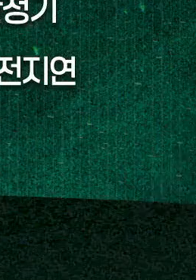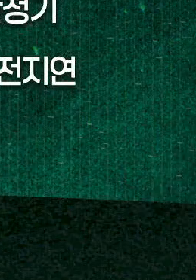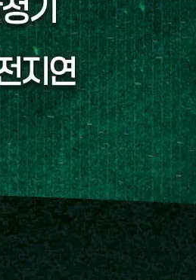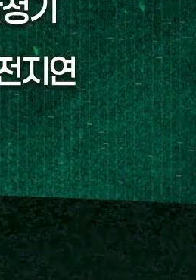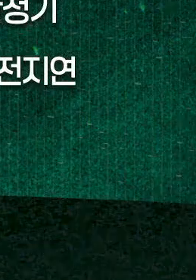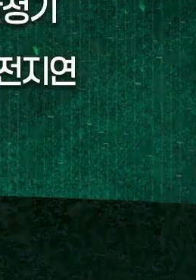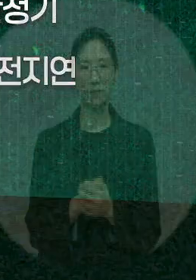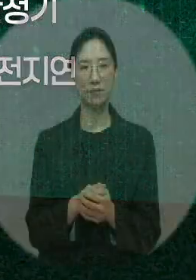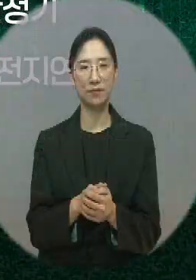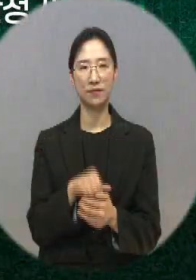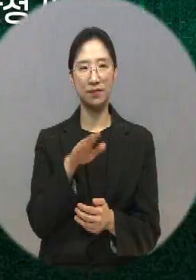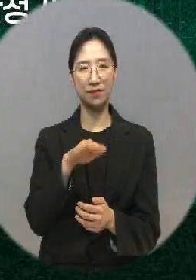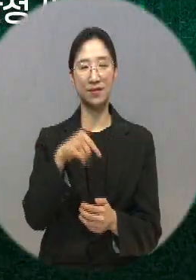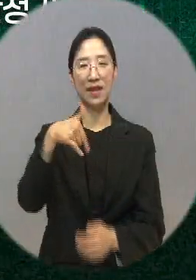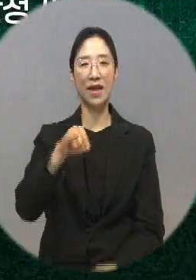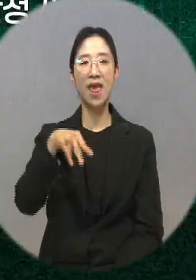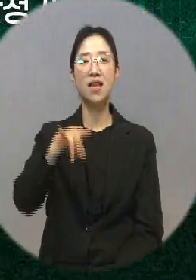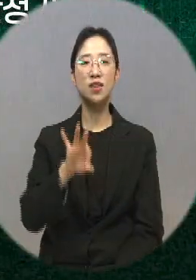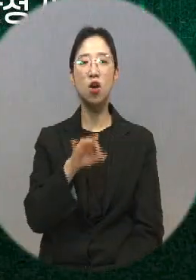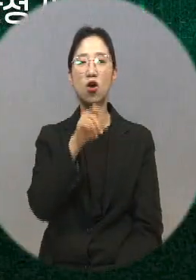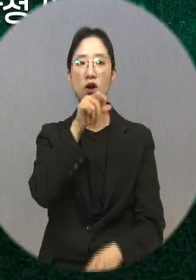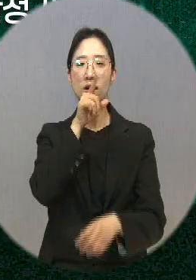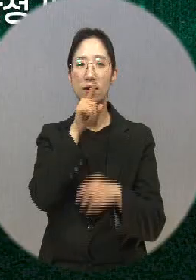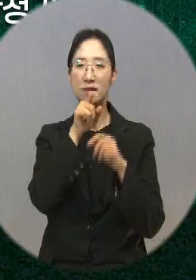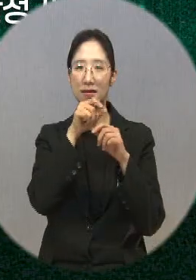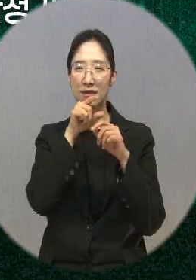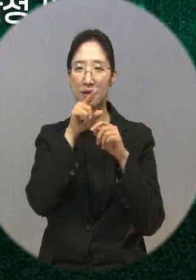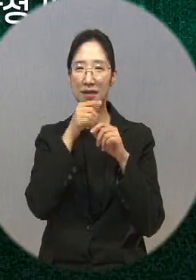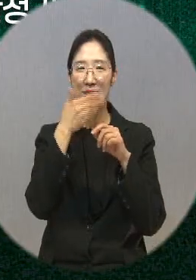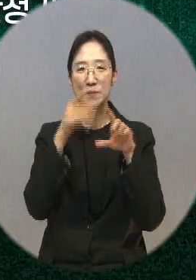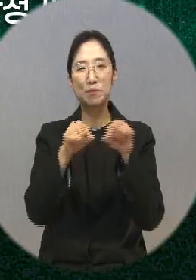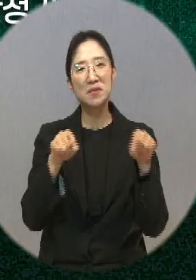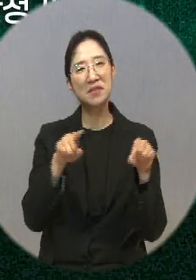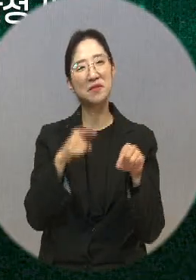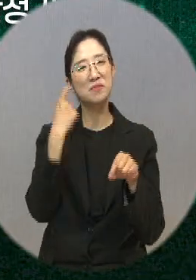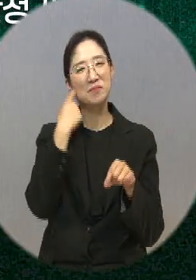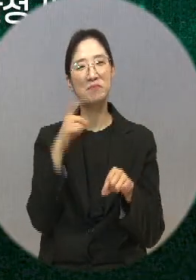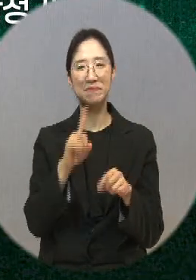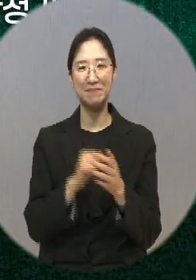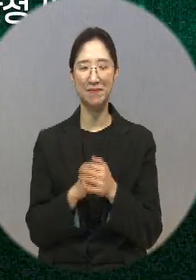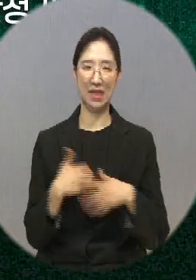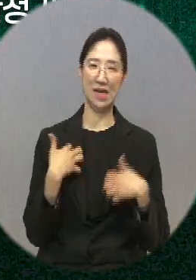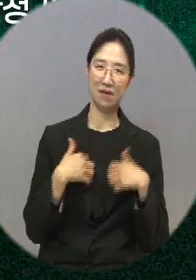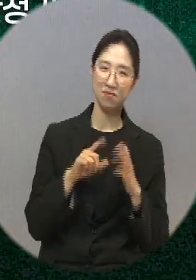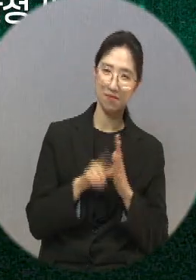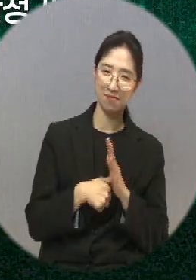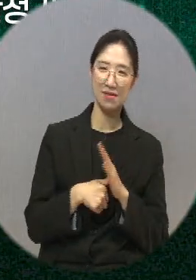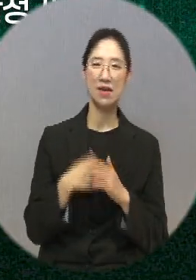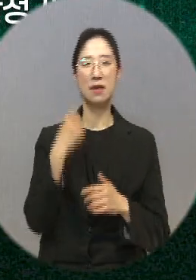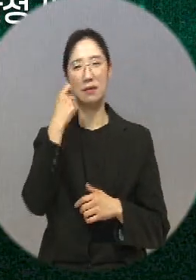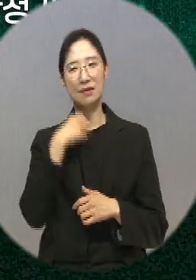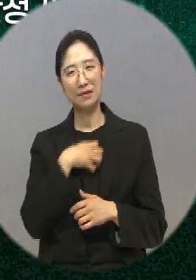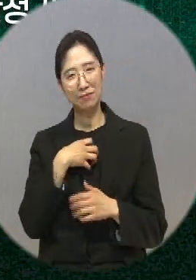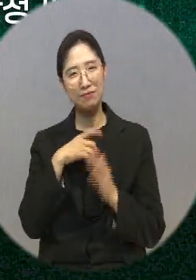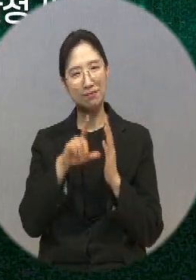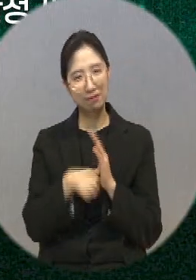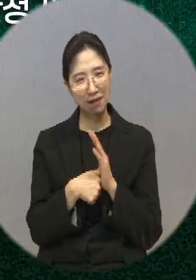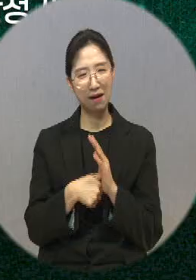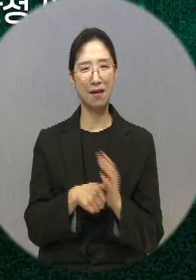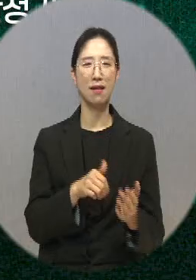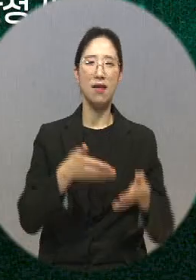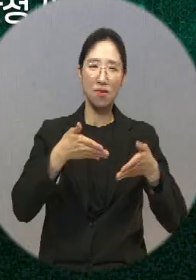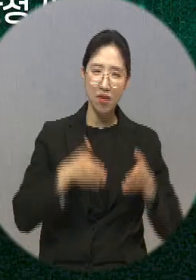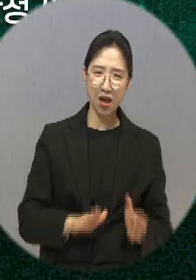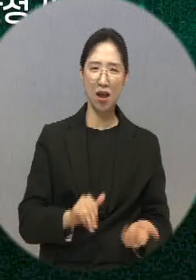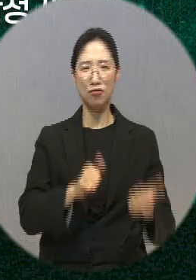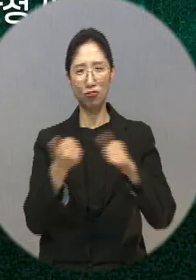선생님, 개성의 음식은 어떤 개성이 있나요? 기쁠 때나 슬플 때나 태어나서 죽기까지